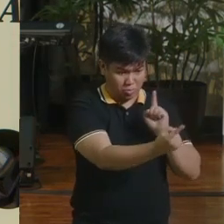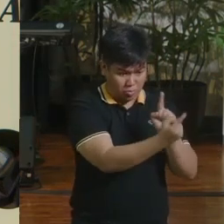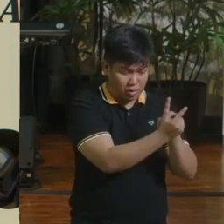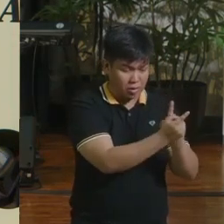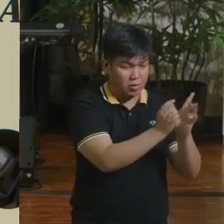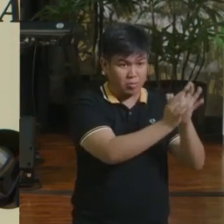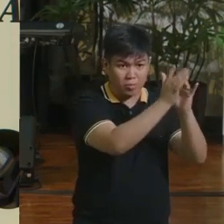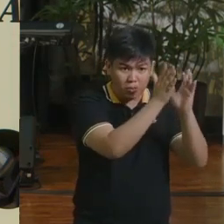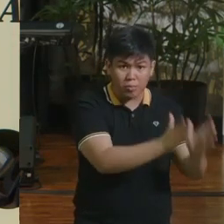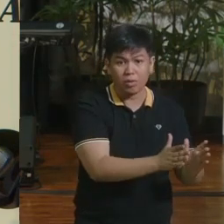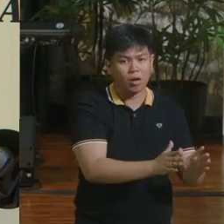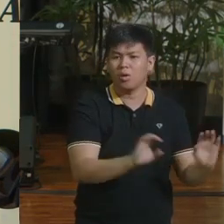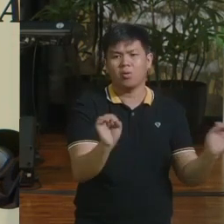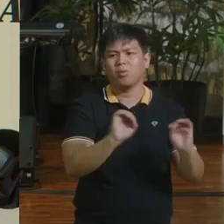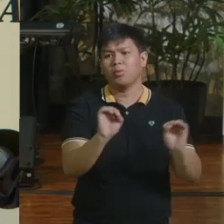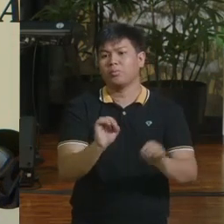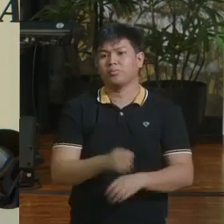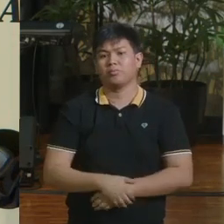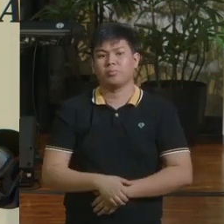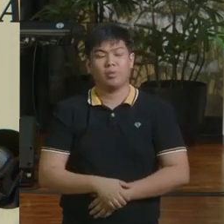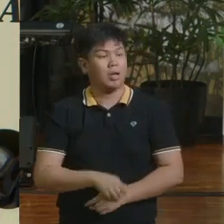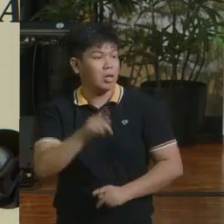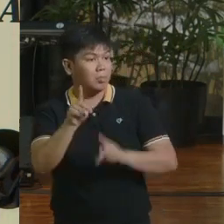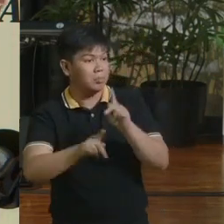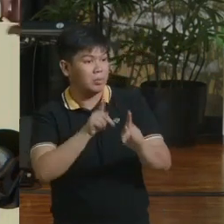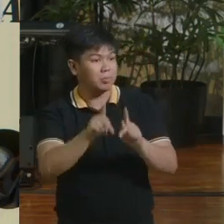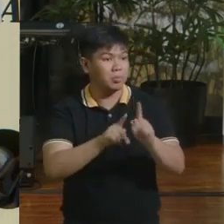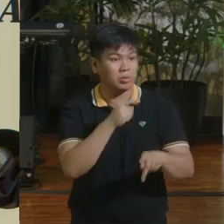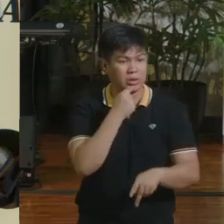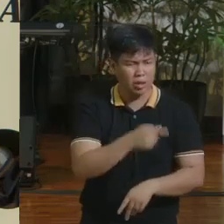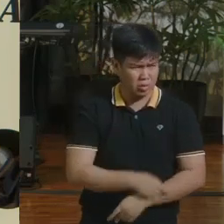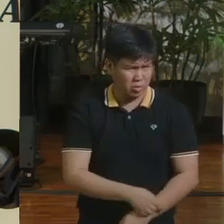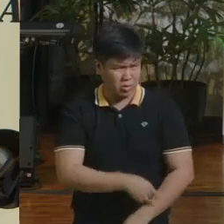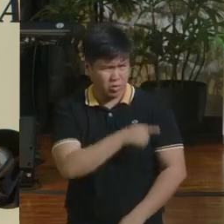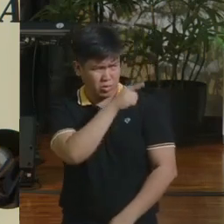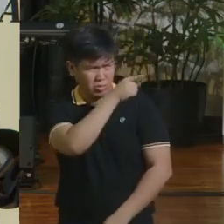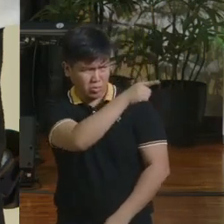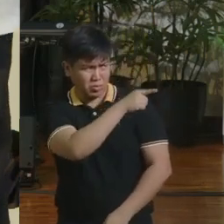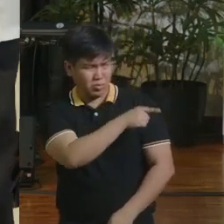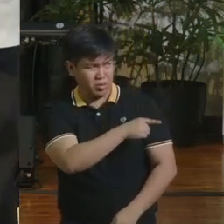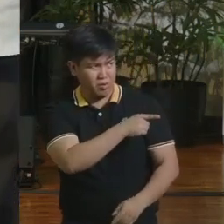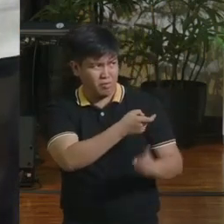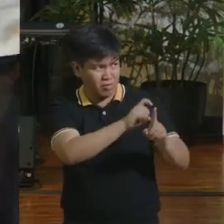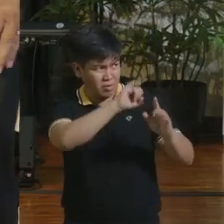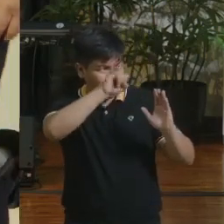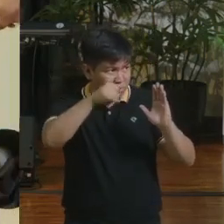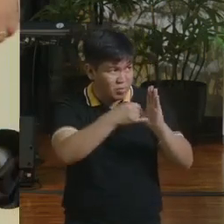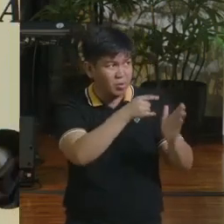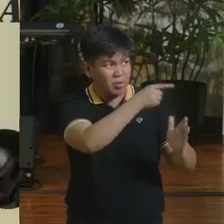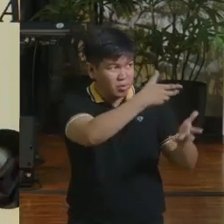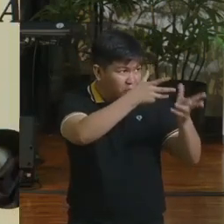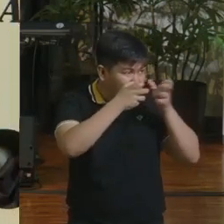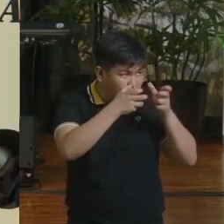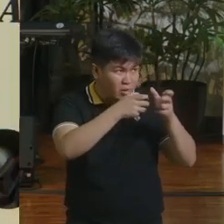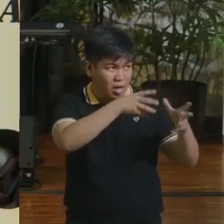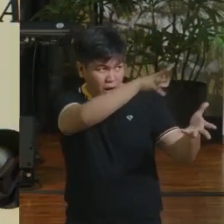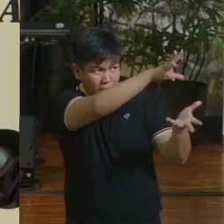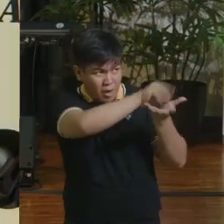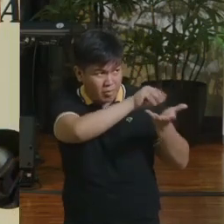me. Kasi ang paratang sa kanya, hindi galing ka lang sa Jerusalem, inuulit mo lang sinasabi nila Peter, nila James, nila John.